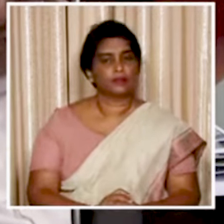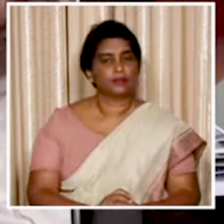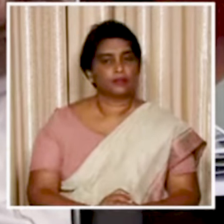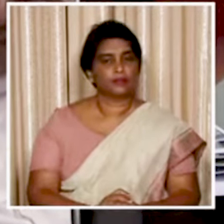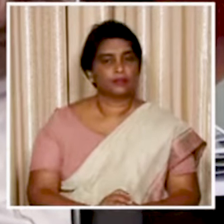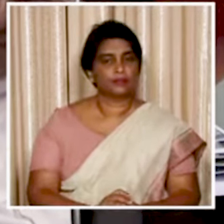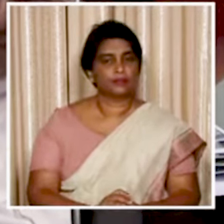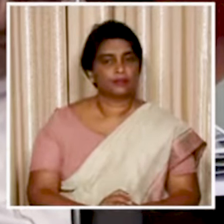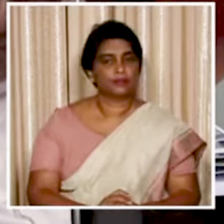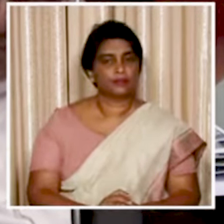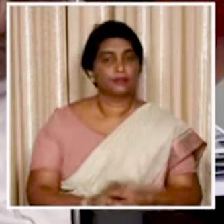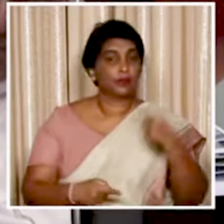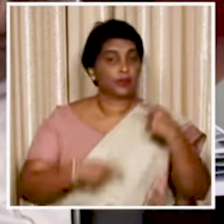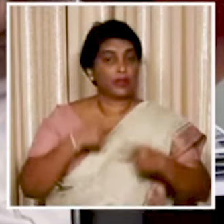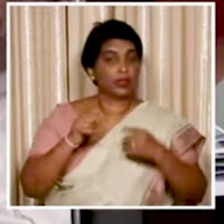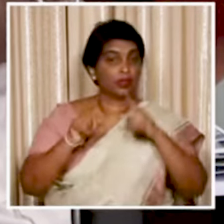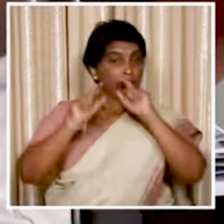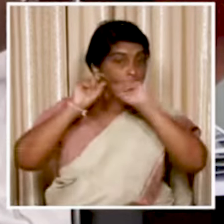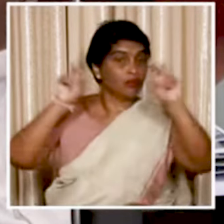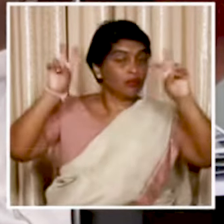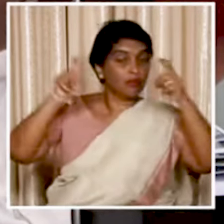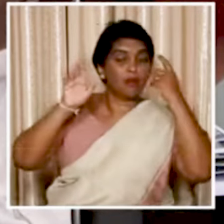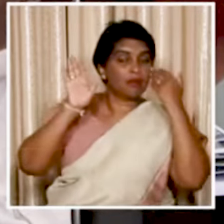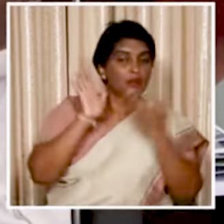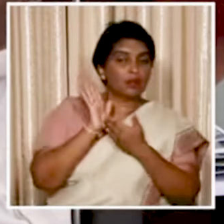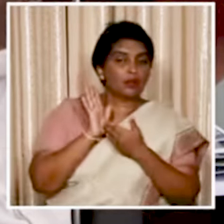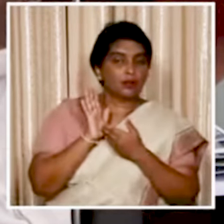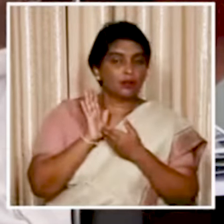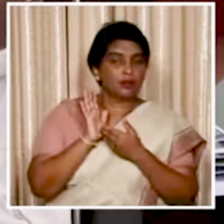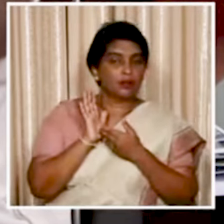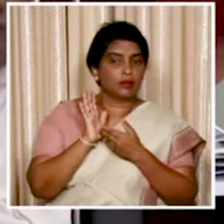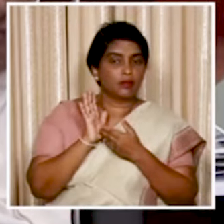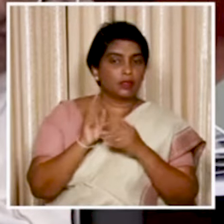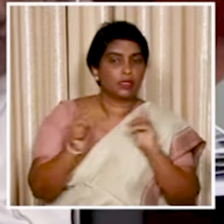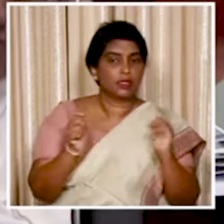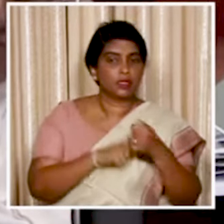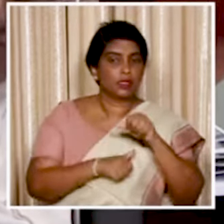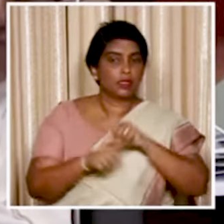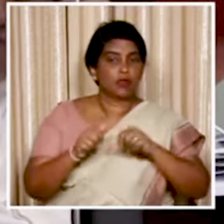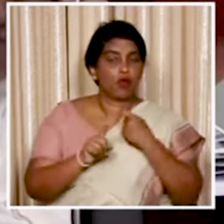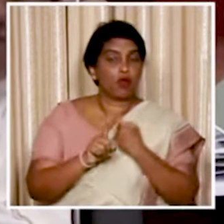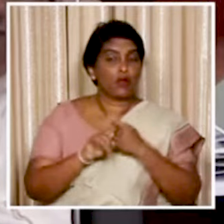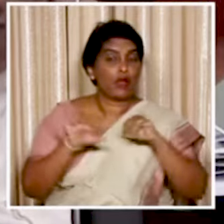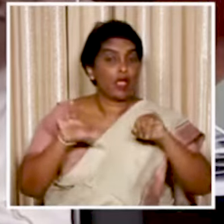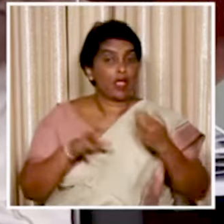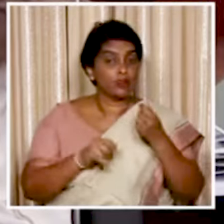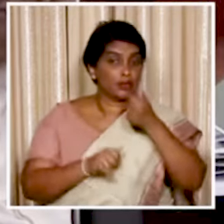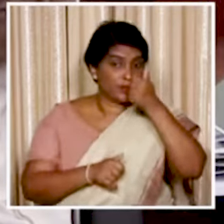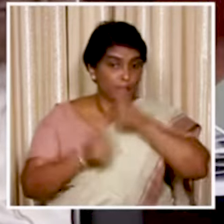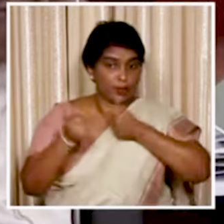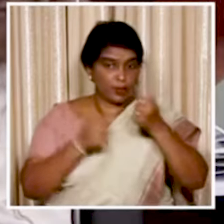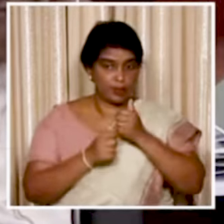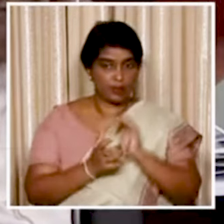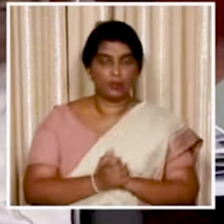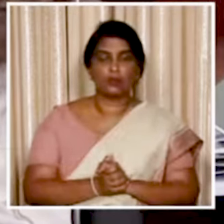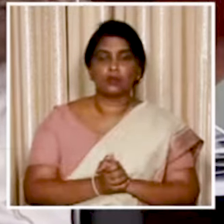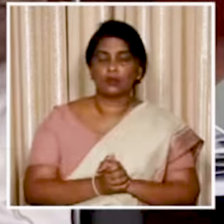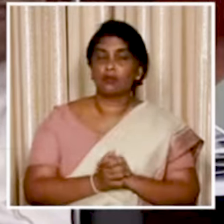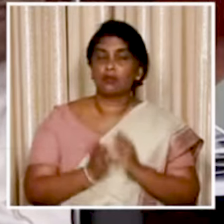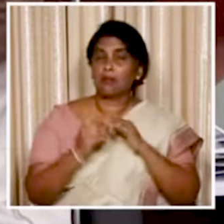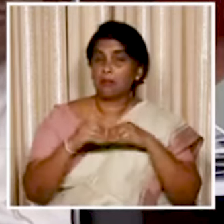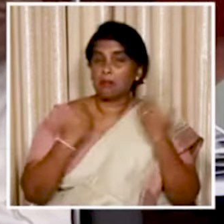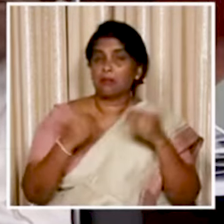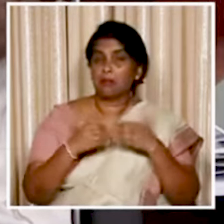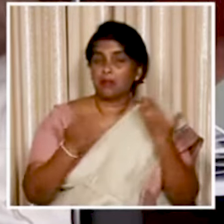බලන්න මේ ඒ විවාදයේ හෙඩ්ලයින් ක්‍රිකට් ආයතනයේ කෝටි 600ක පිල්ලි ගහලා හැම